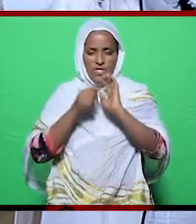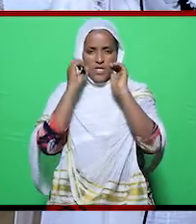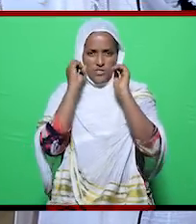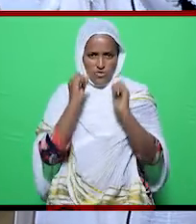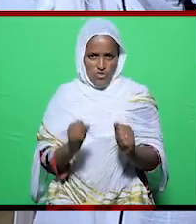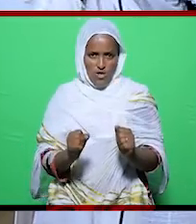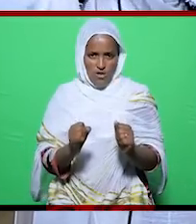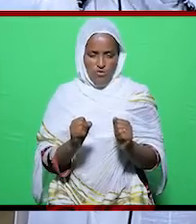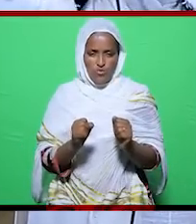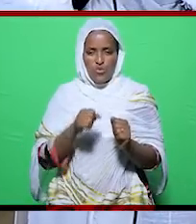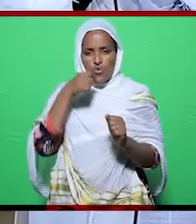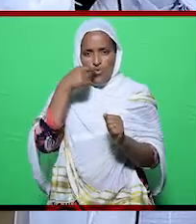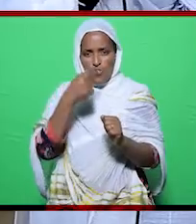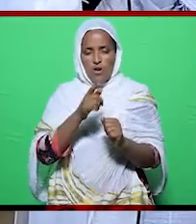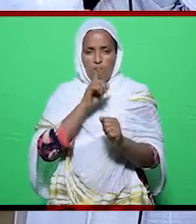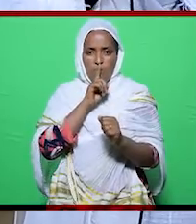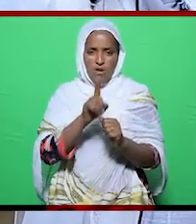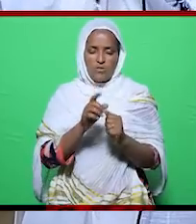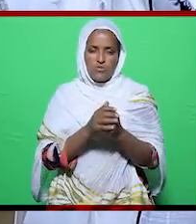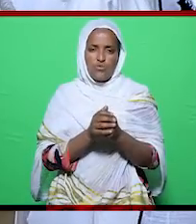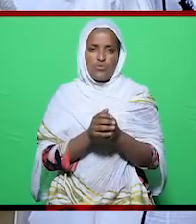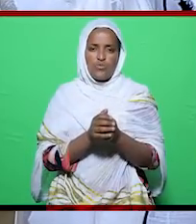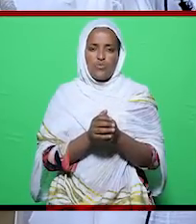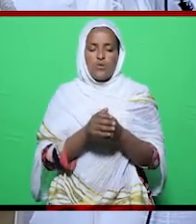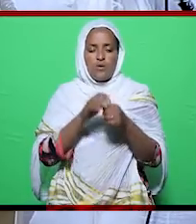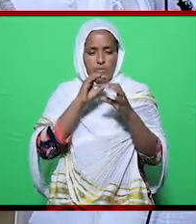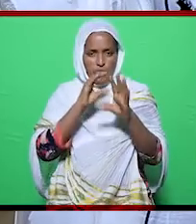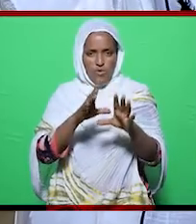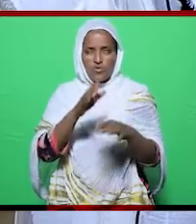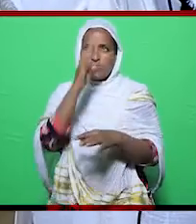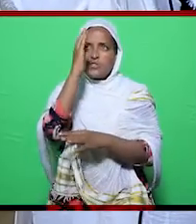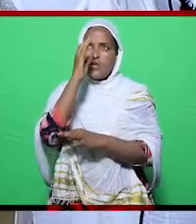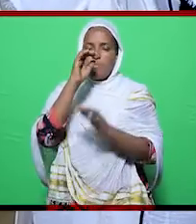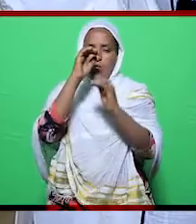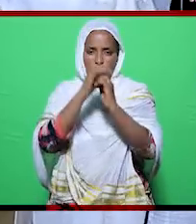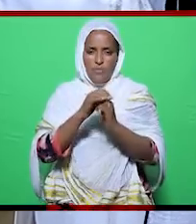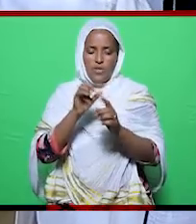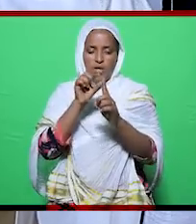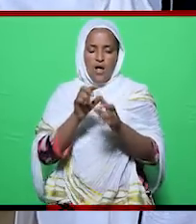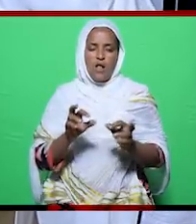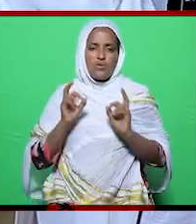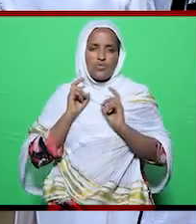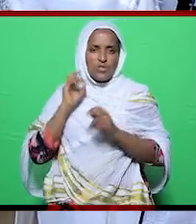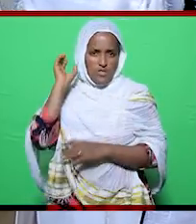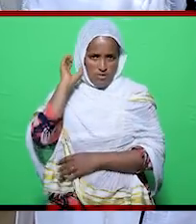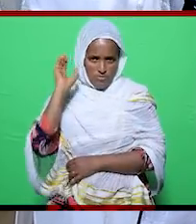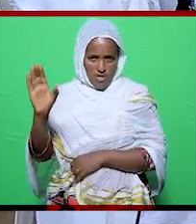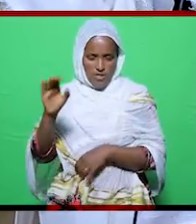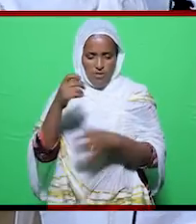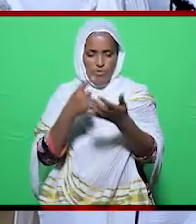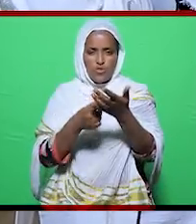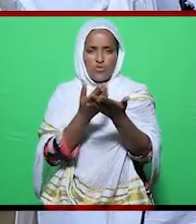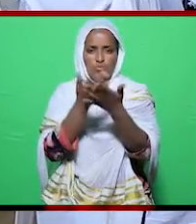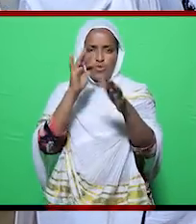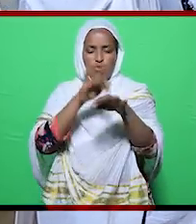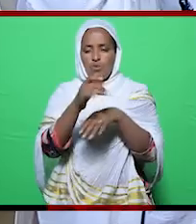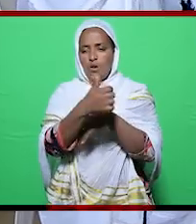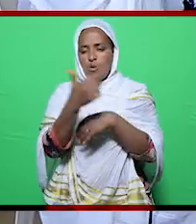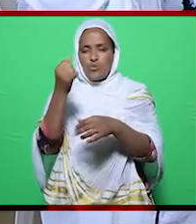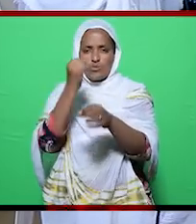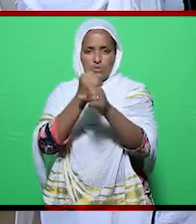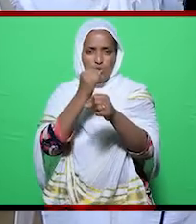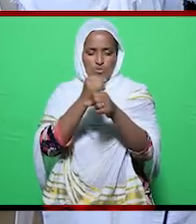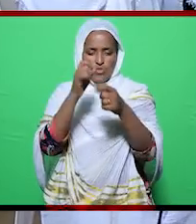ወንድሞች በማግኘት መጠየቅ ትችላላችሁ ለማለት ነው። መምህራኖቻችንን እግዚአብሔር አምላክ ቃለ ሕይወት